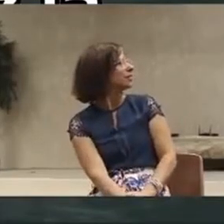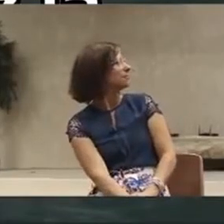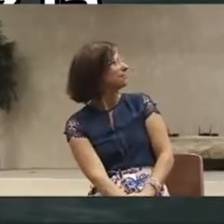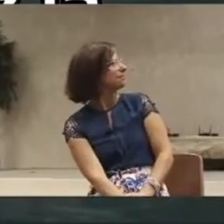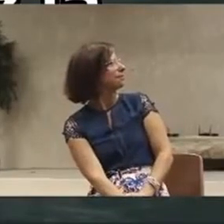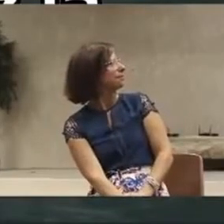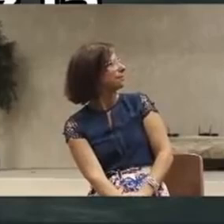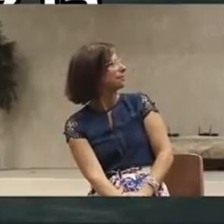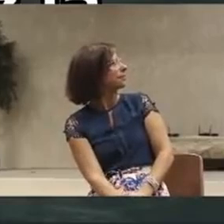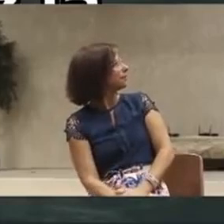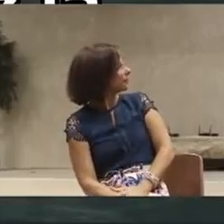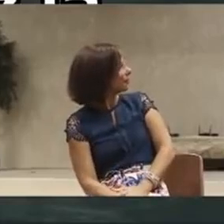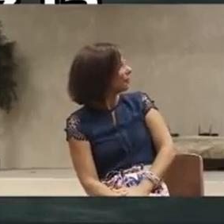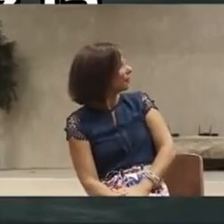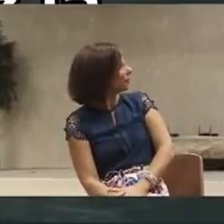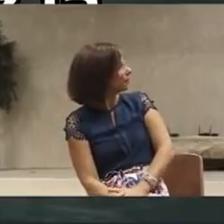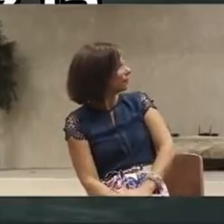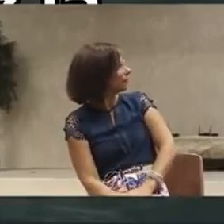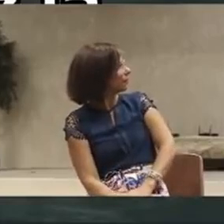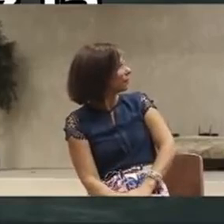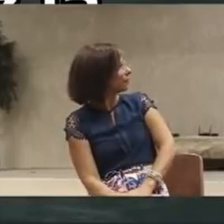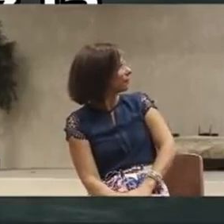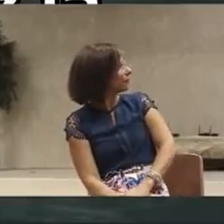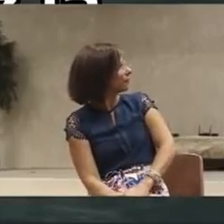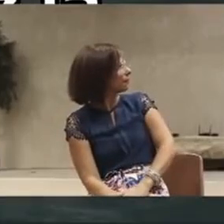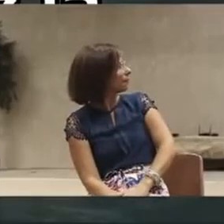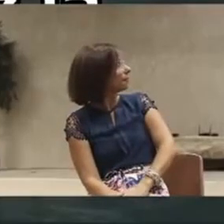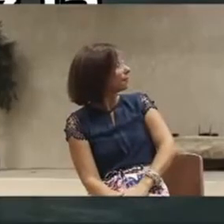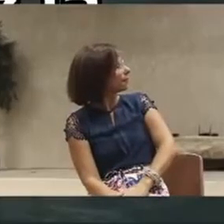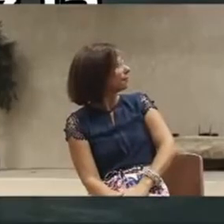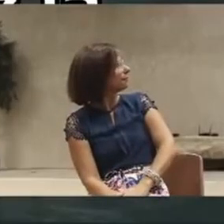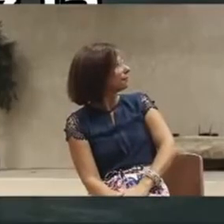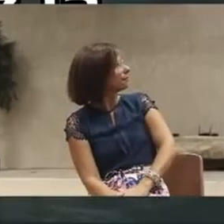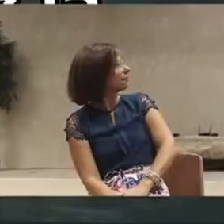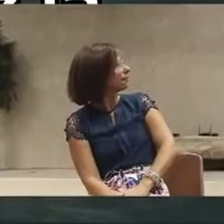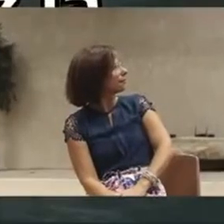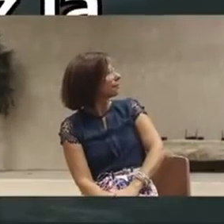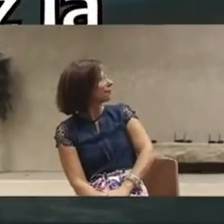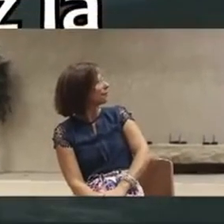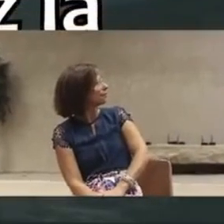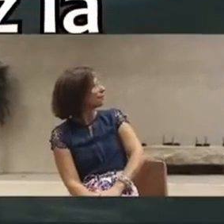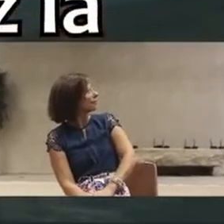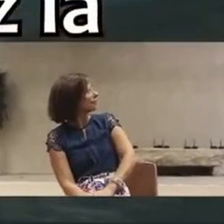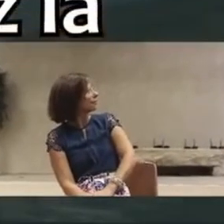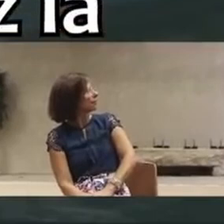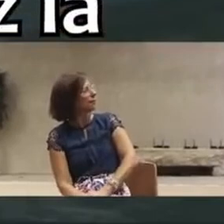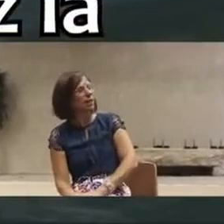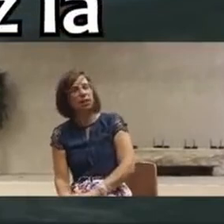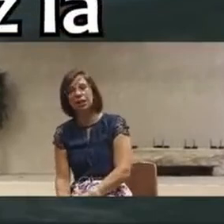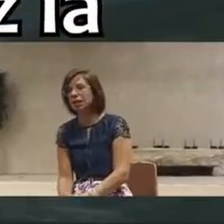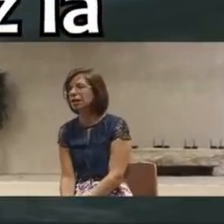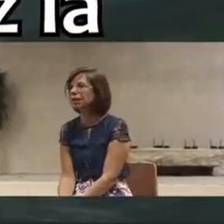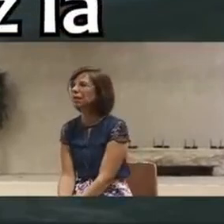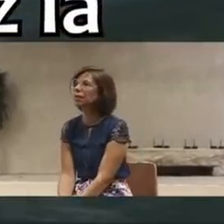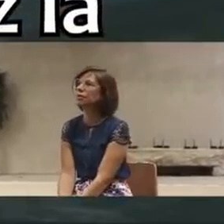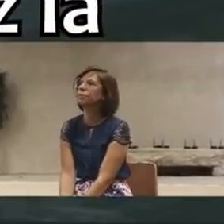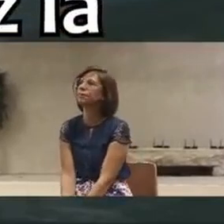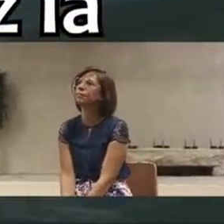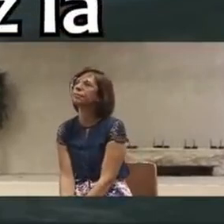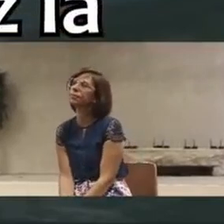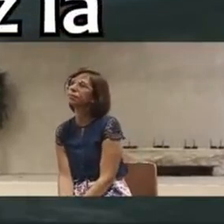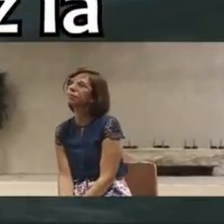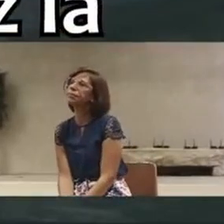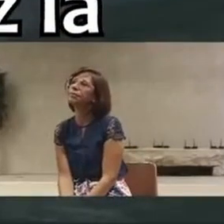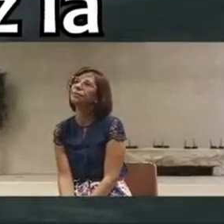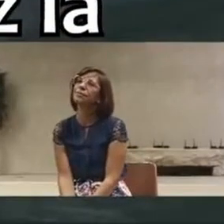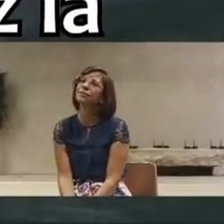ne permettra pas que vous soyez tentés au-delà de vos forces, mais avec la tentation, il préparera aussi le